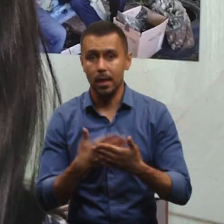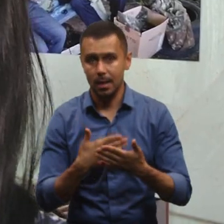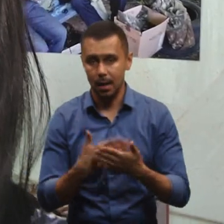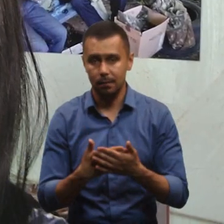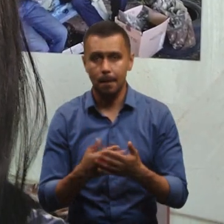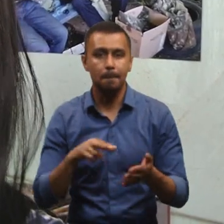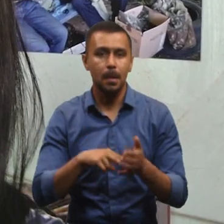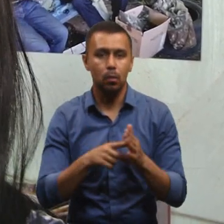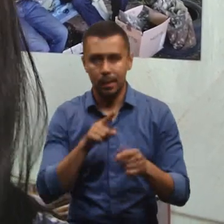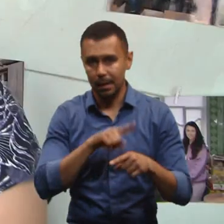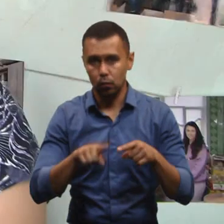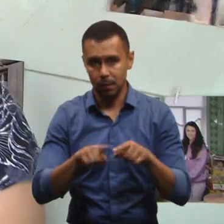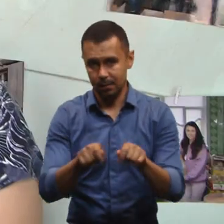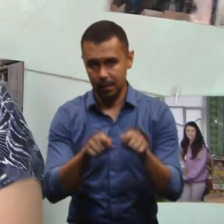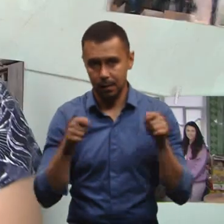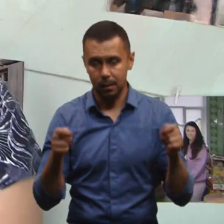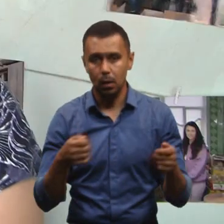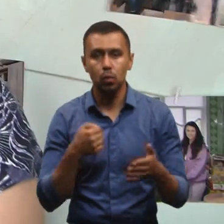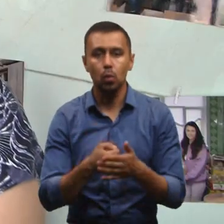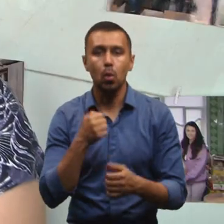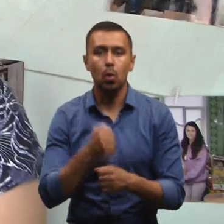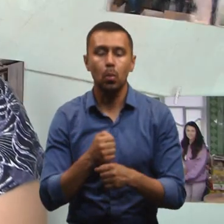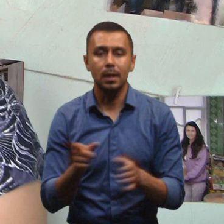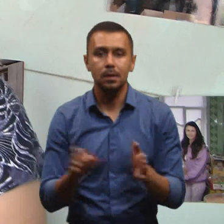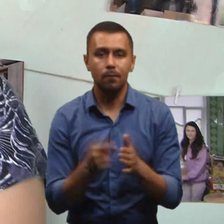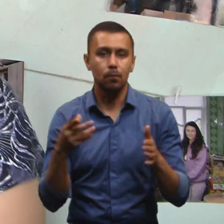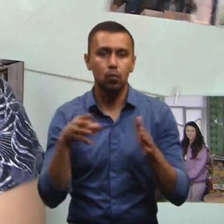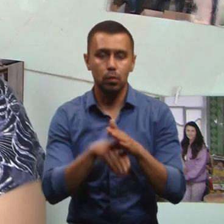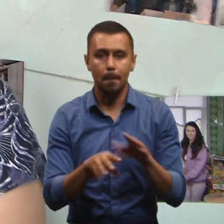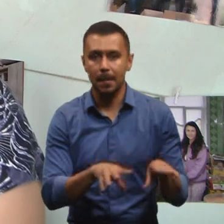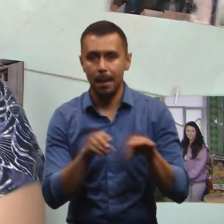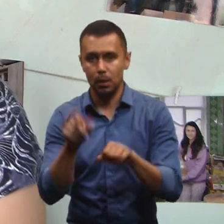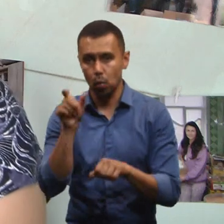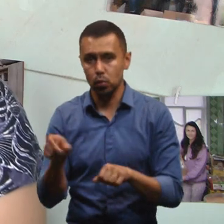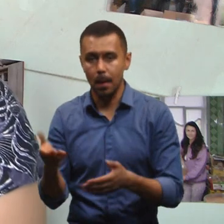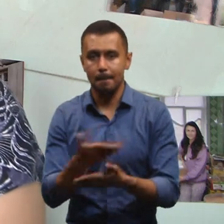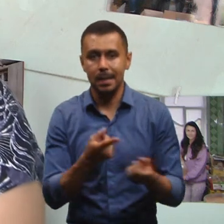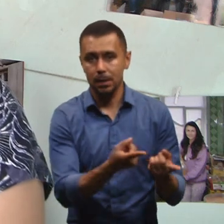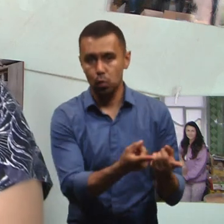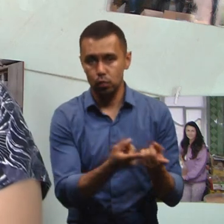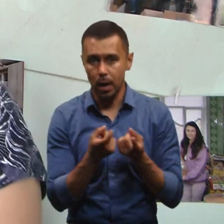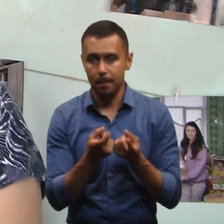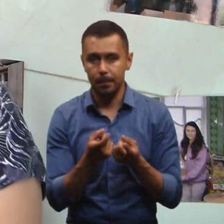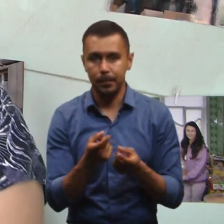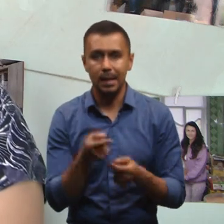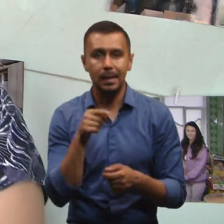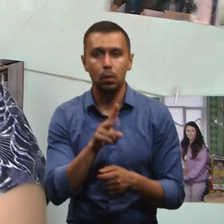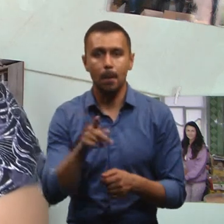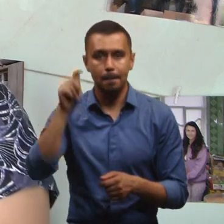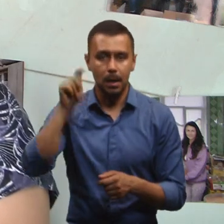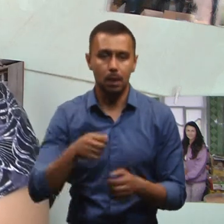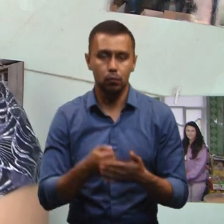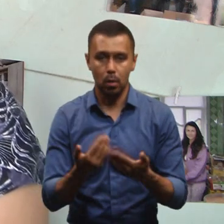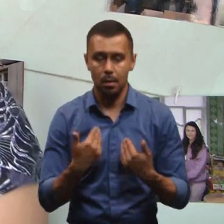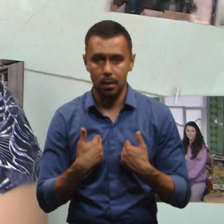Кошай, планують невдовзі відкрити. До роботи з внутрішньо переміщеними особами ми залучаємо саме тих, хто приїхав до